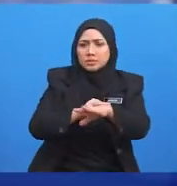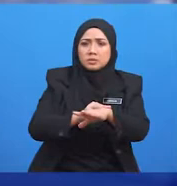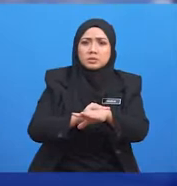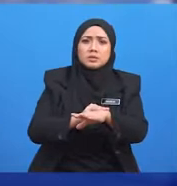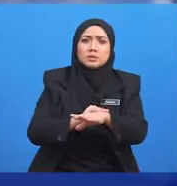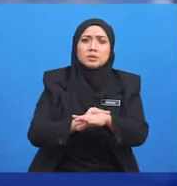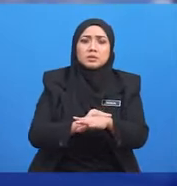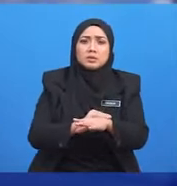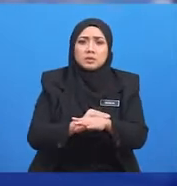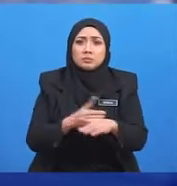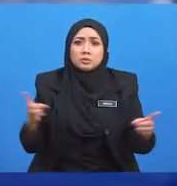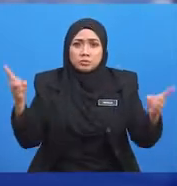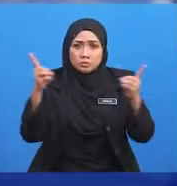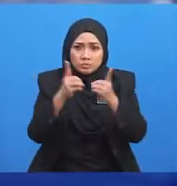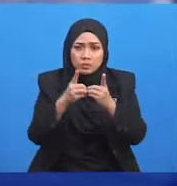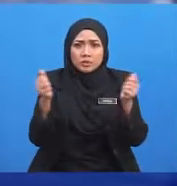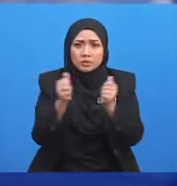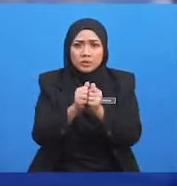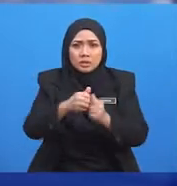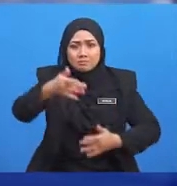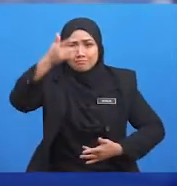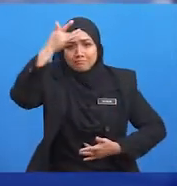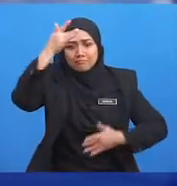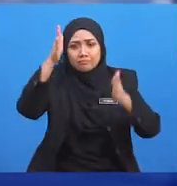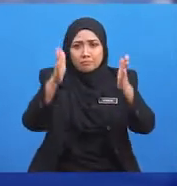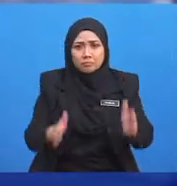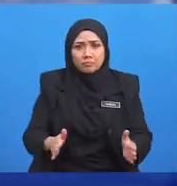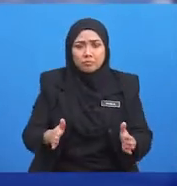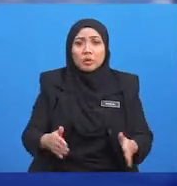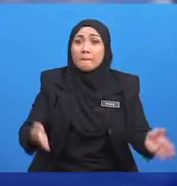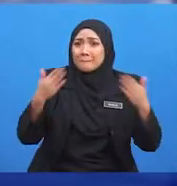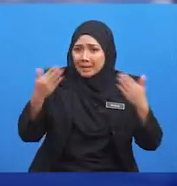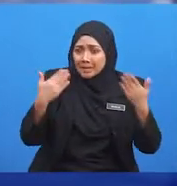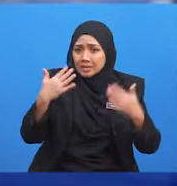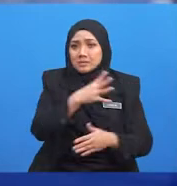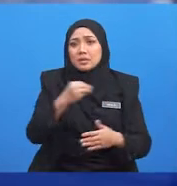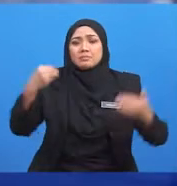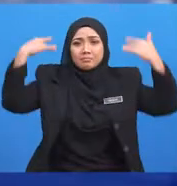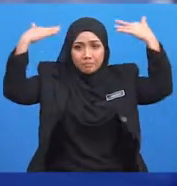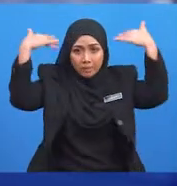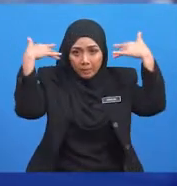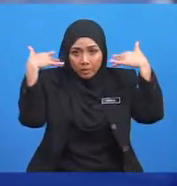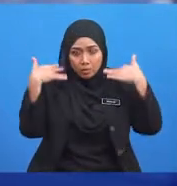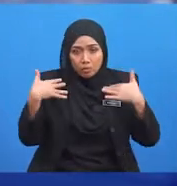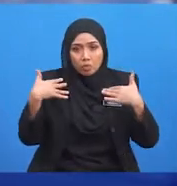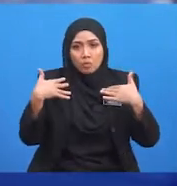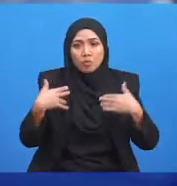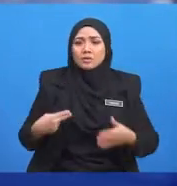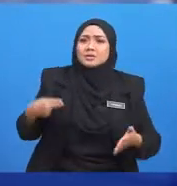atau bersentuhan dengan pesakit adalah panas dan berpeluh